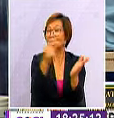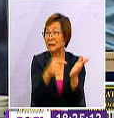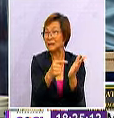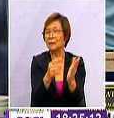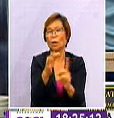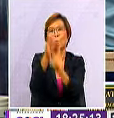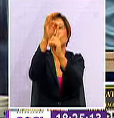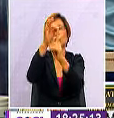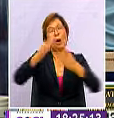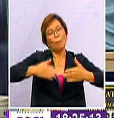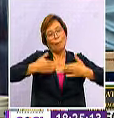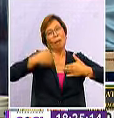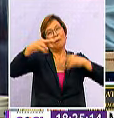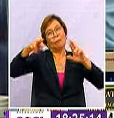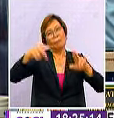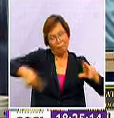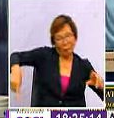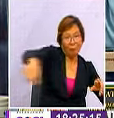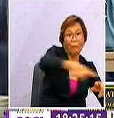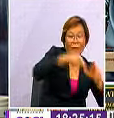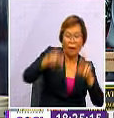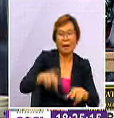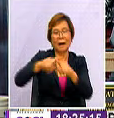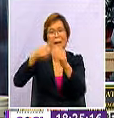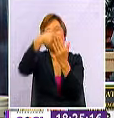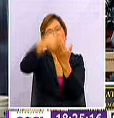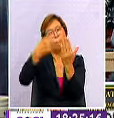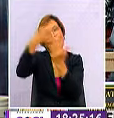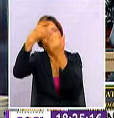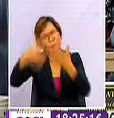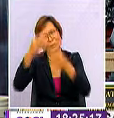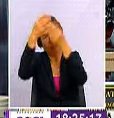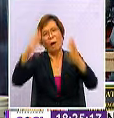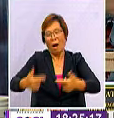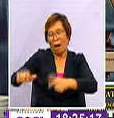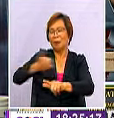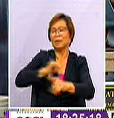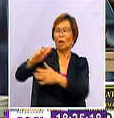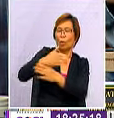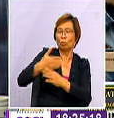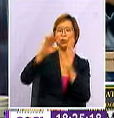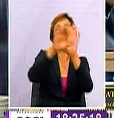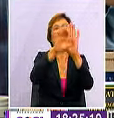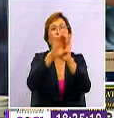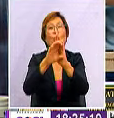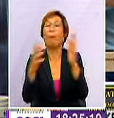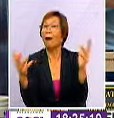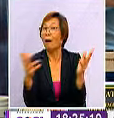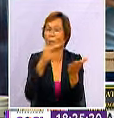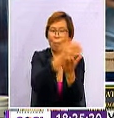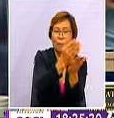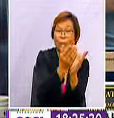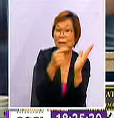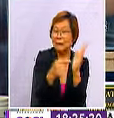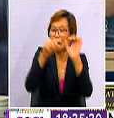mengutamakan kesejahteraan rakyat. Pelbagai inisiatif telah diumumkan dan izinkan saya berkongsi beberapa contoh bagaimana belanjawan